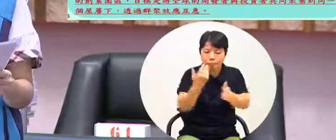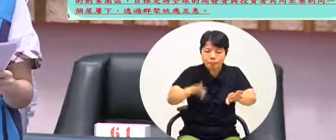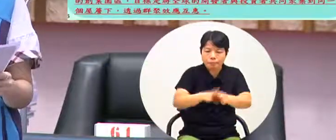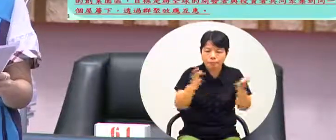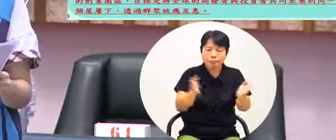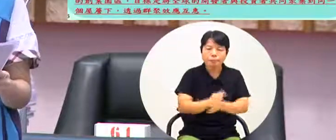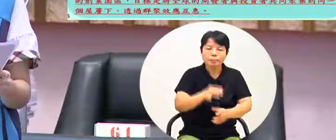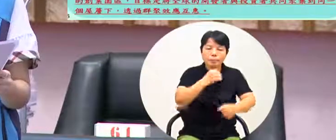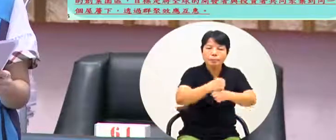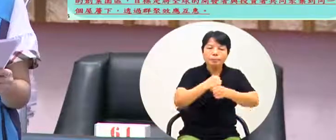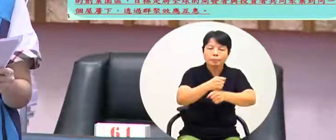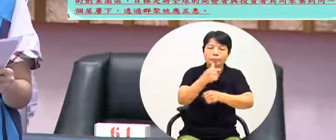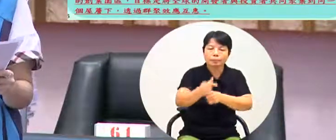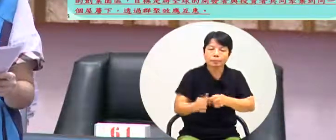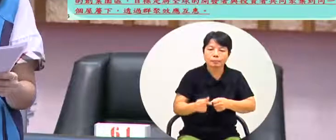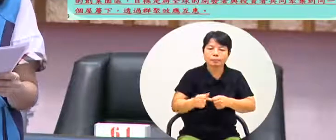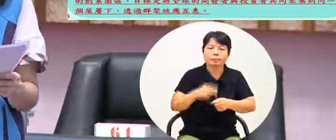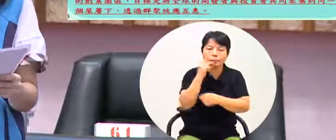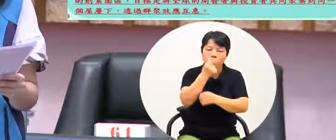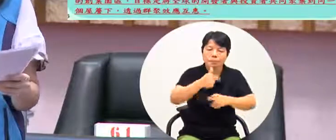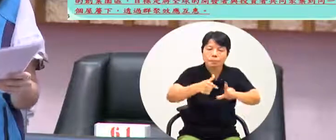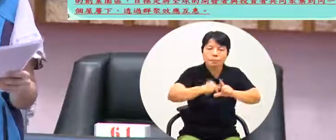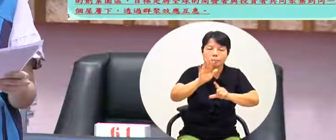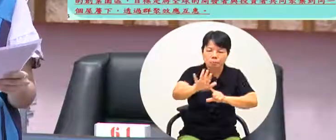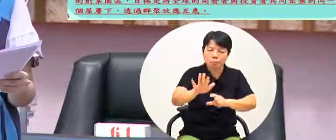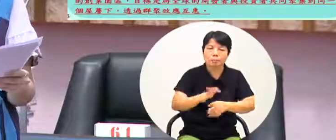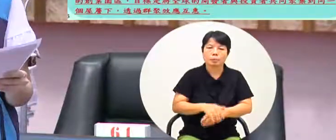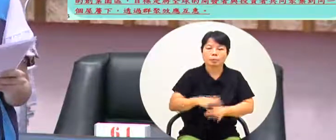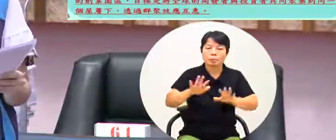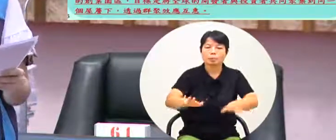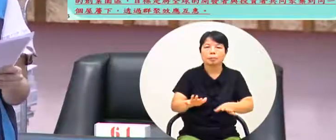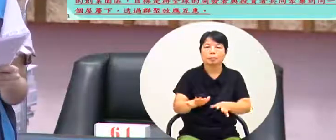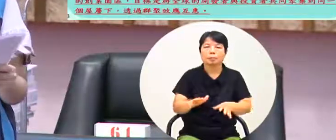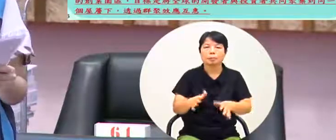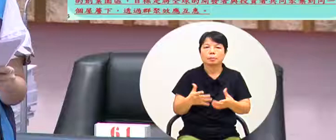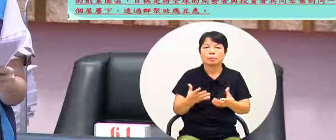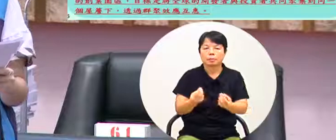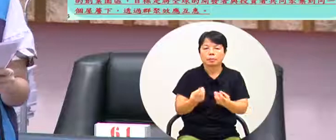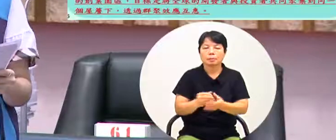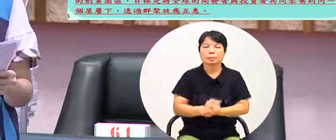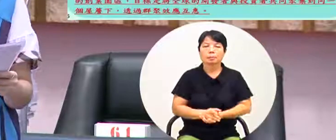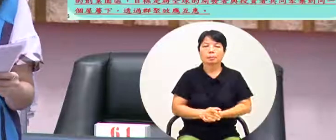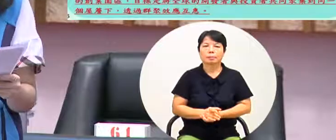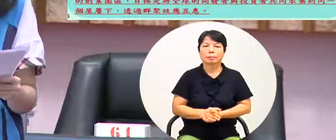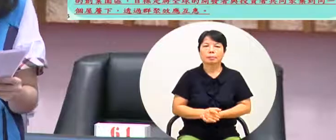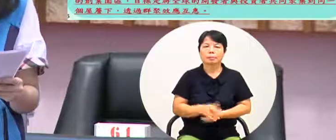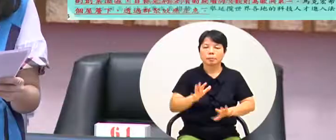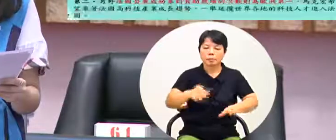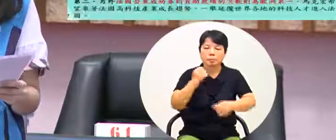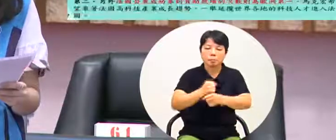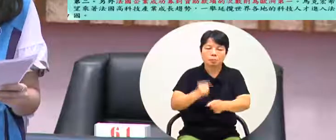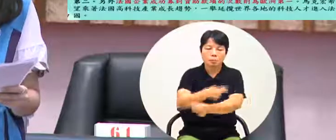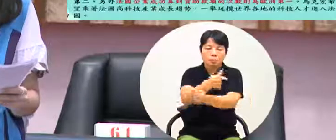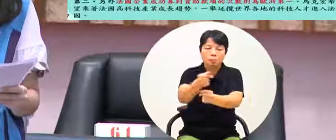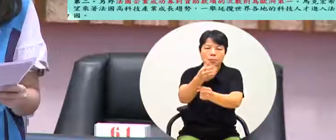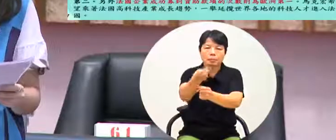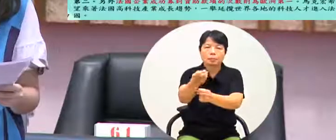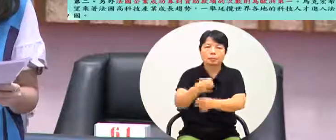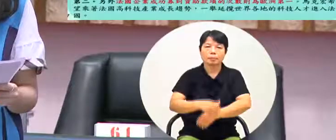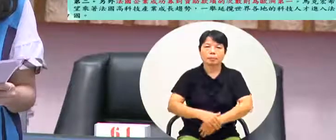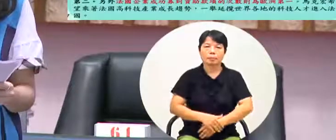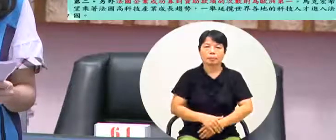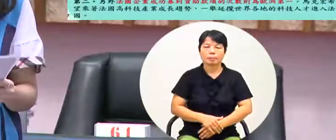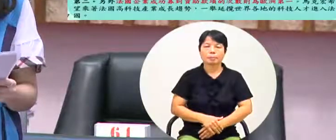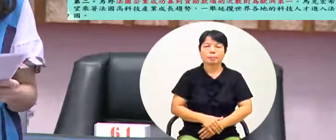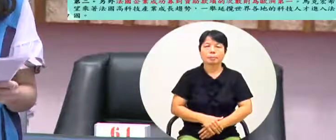博尔特区有这样子的概念，可是现在好像也没有说把它做得很完整哦。那其实我又查了